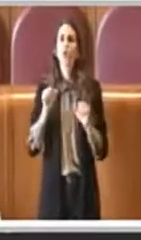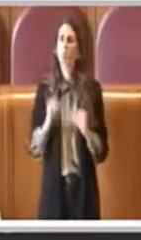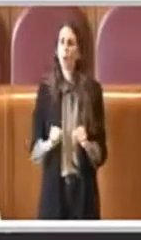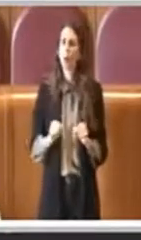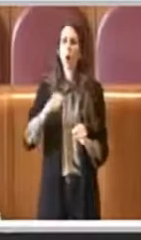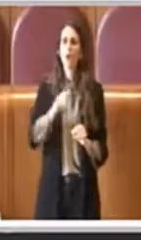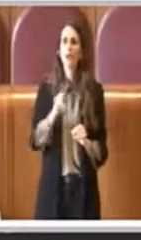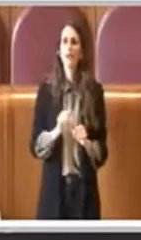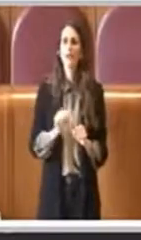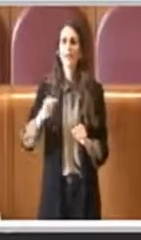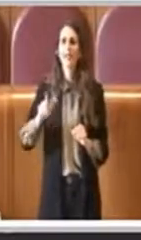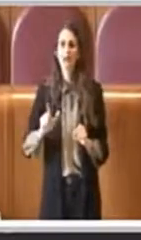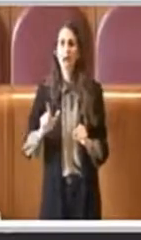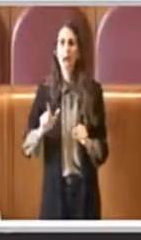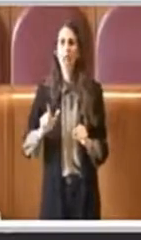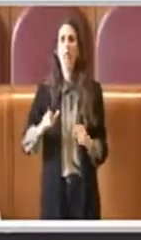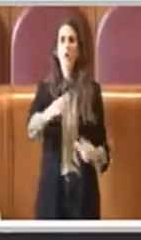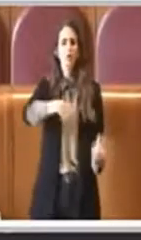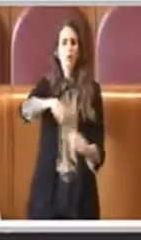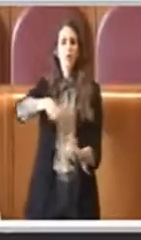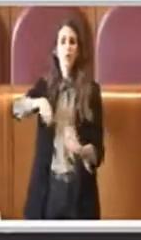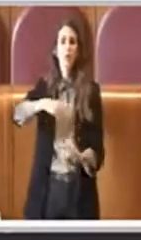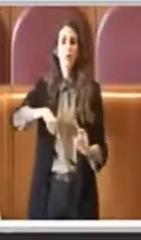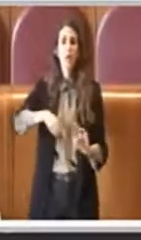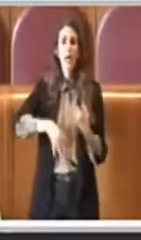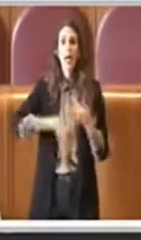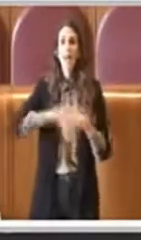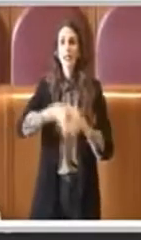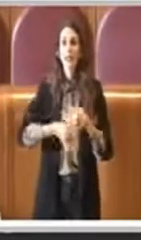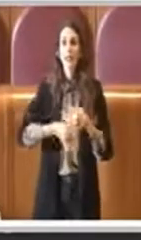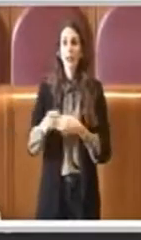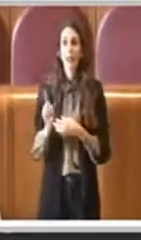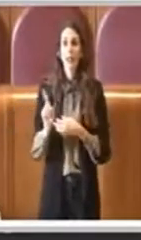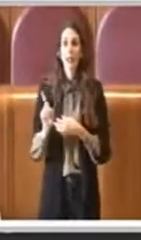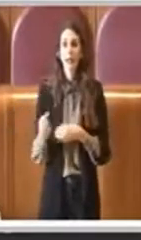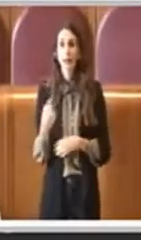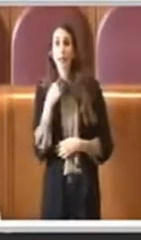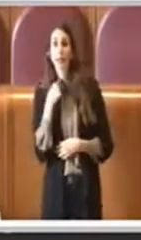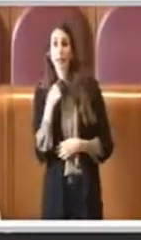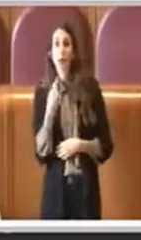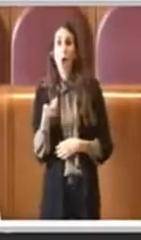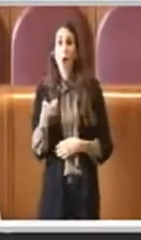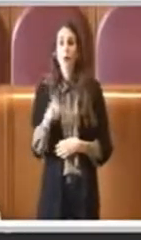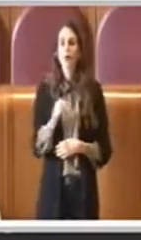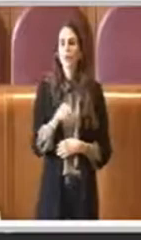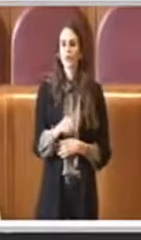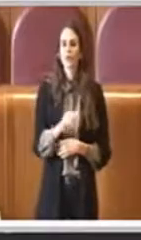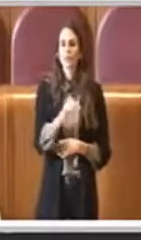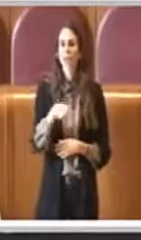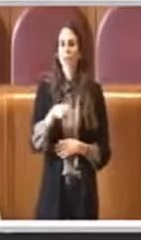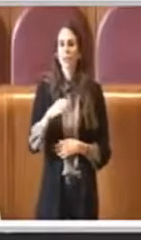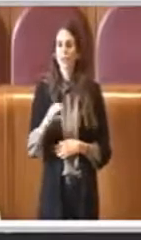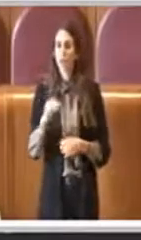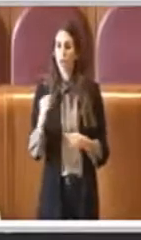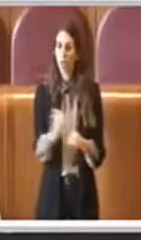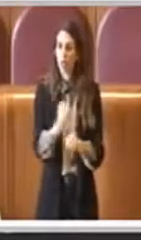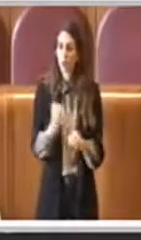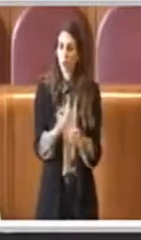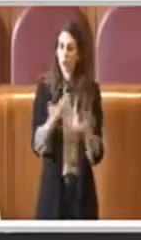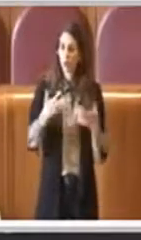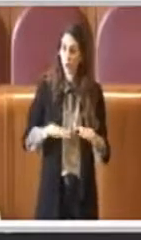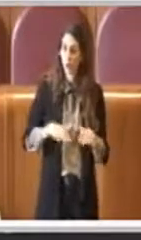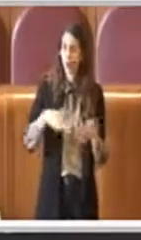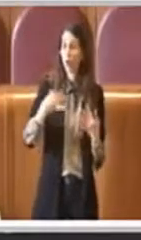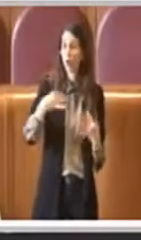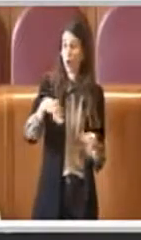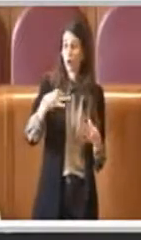farebbe il servizio su piazza, perché vorrebbe dire che ha finito il suo lavoro, ad esempio, cioè la sua prestazione lavorativa, non ha nel foglio di